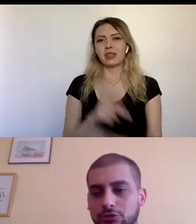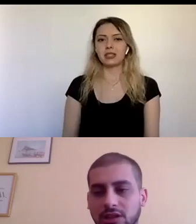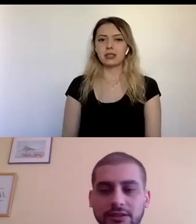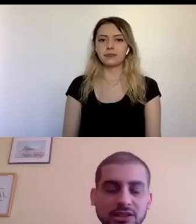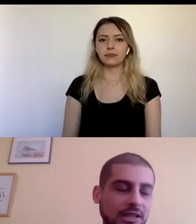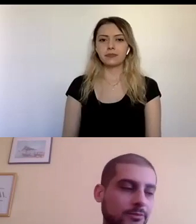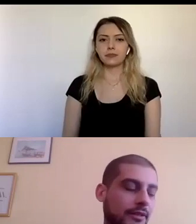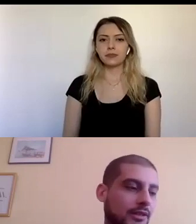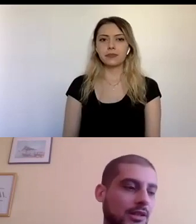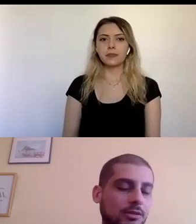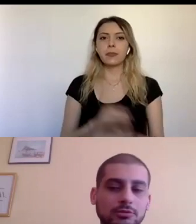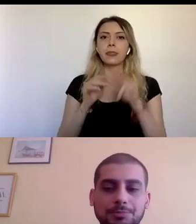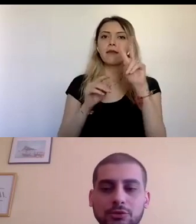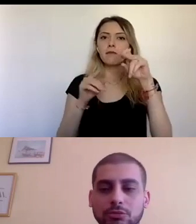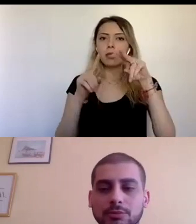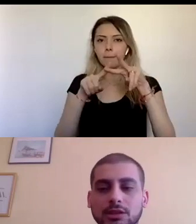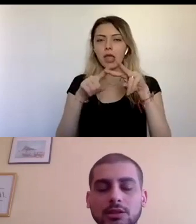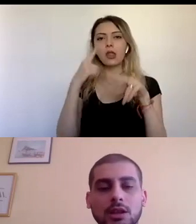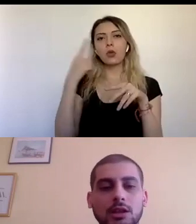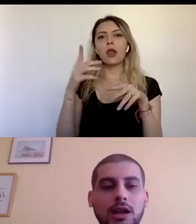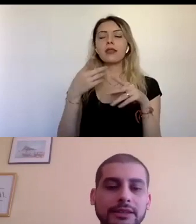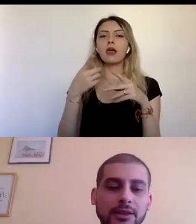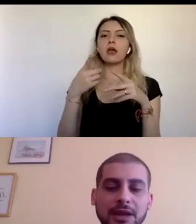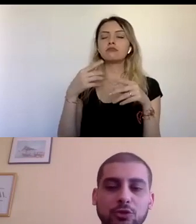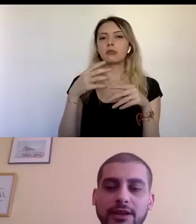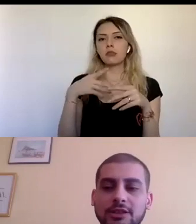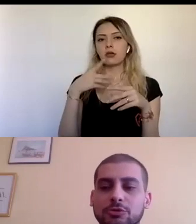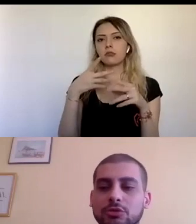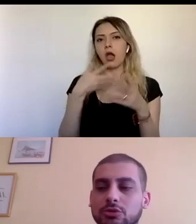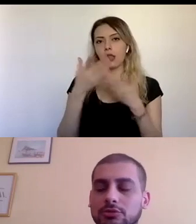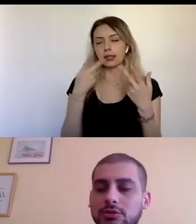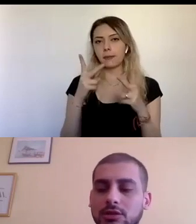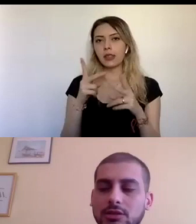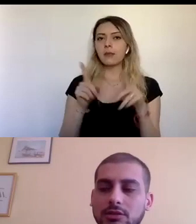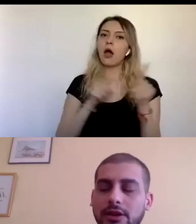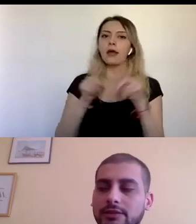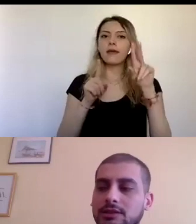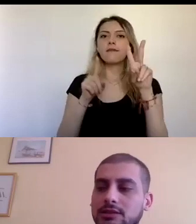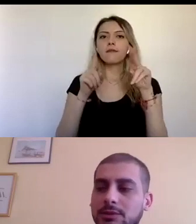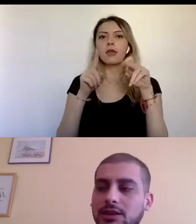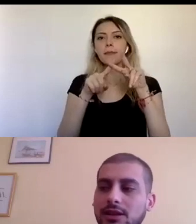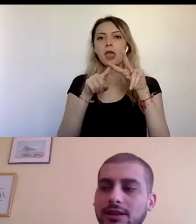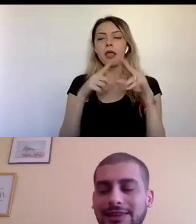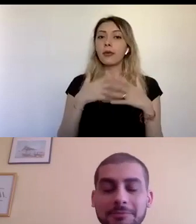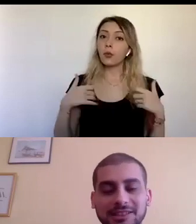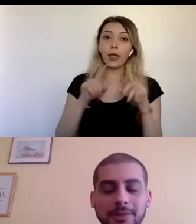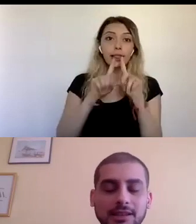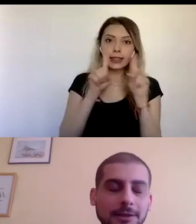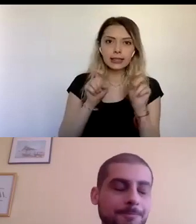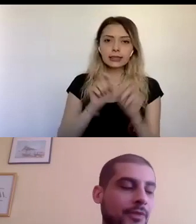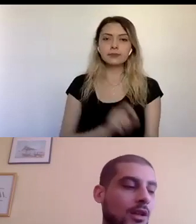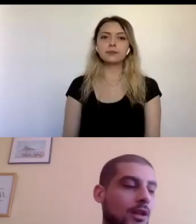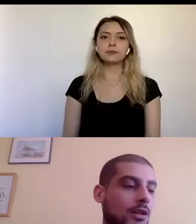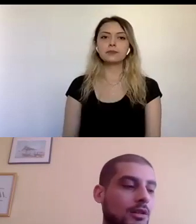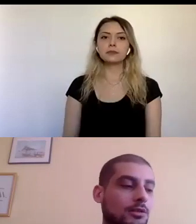VPN konusunda ayrıca değinelim gerekirse. O pek sorulmadı. Hangi VPN güvenli gibi bir soru vardı aslında bir de. Gelmesini